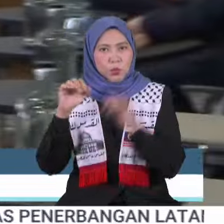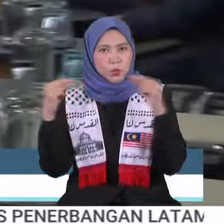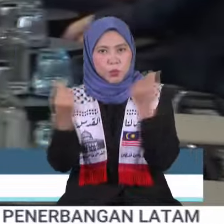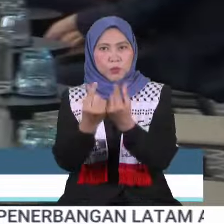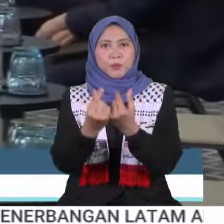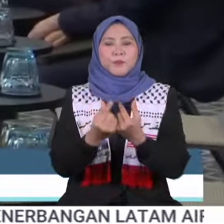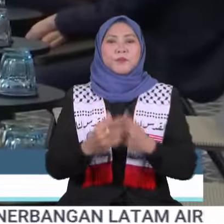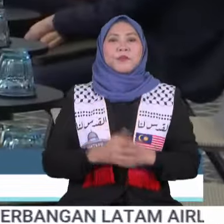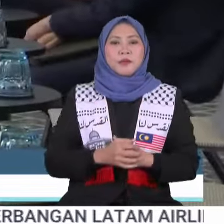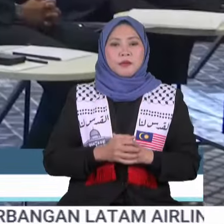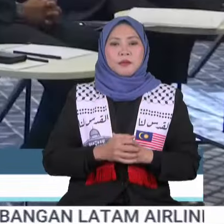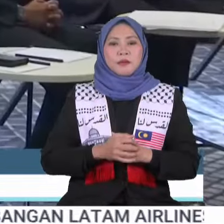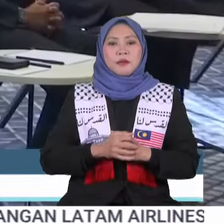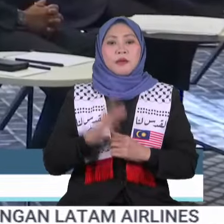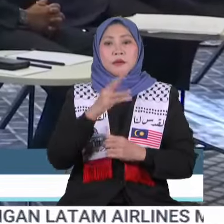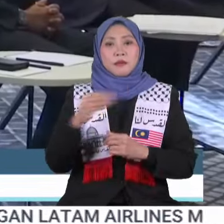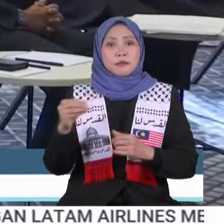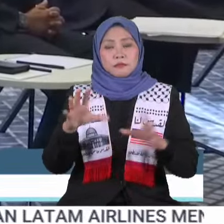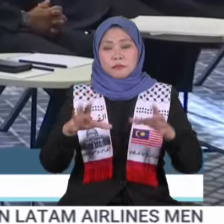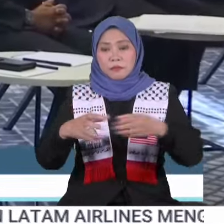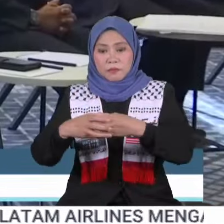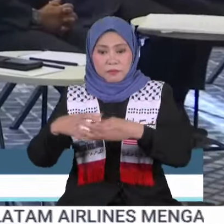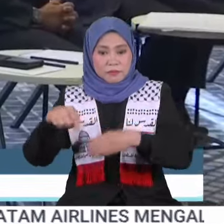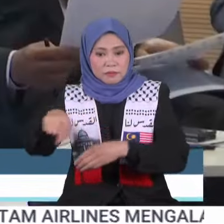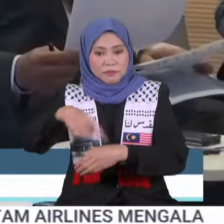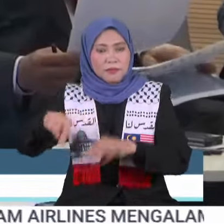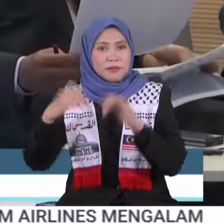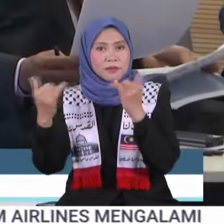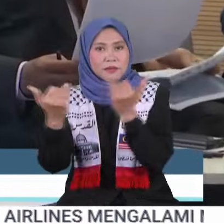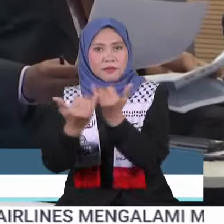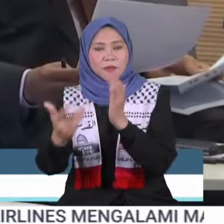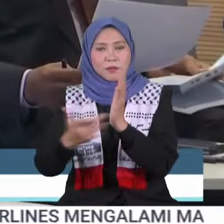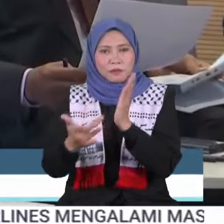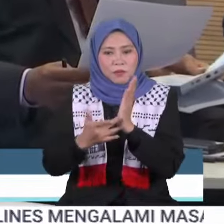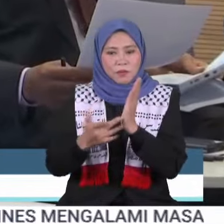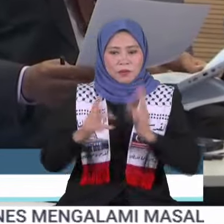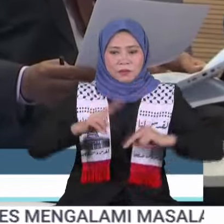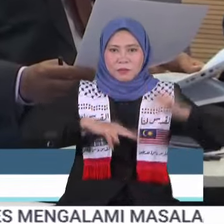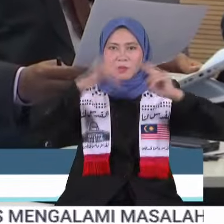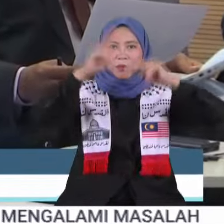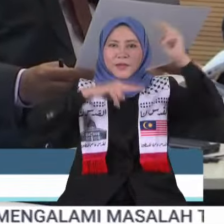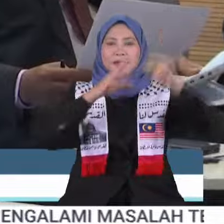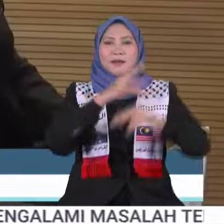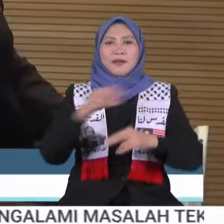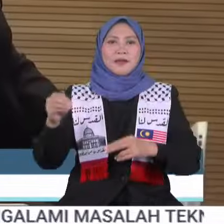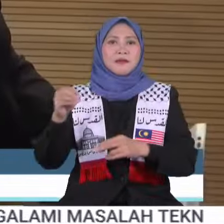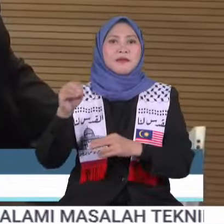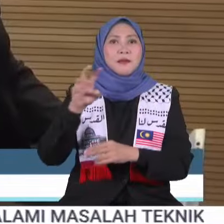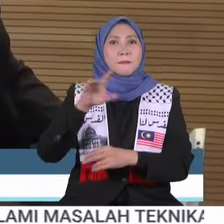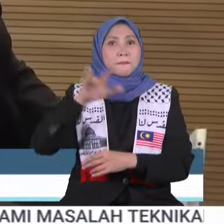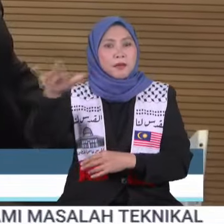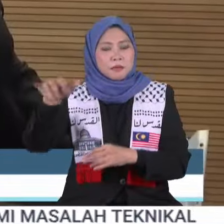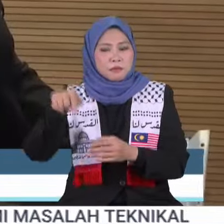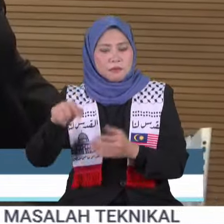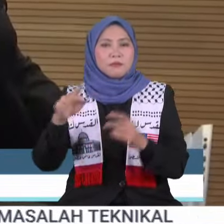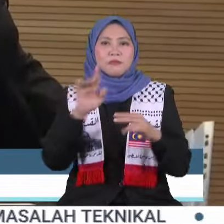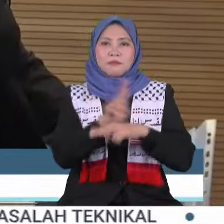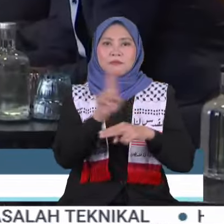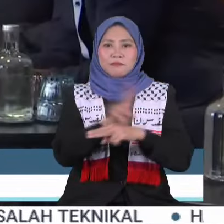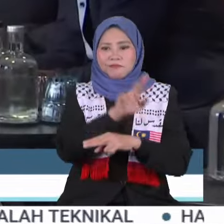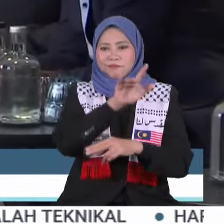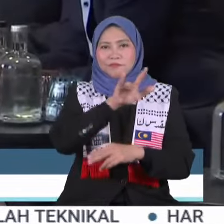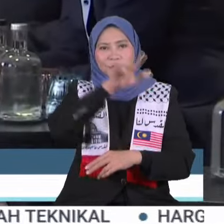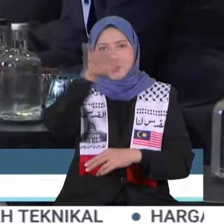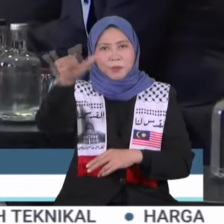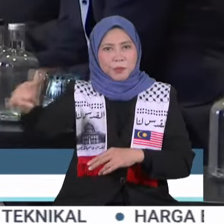pengeluar semikonduktor manakala Scot glass merupakan Syarikat teknologi bangunan dan Airbus group membangun teknologi Aero